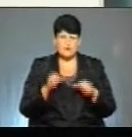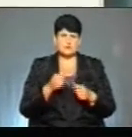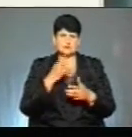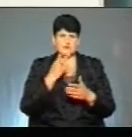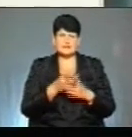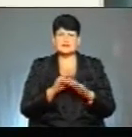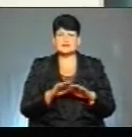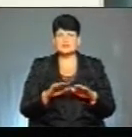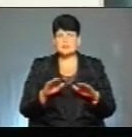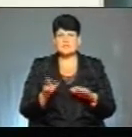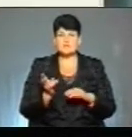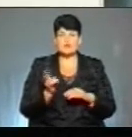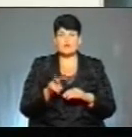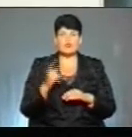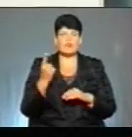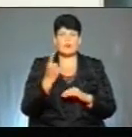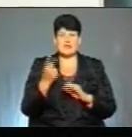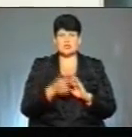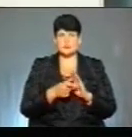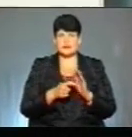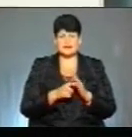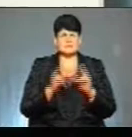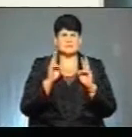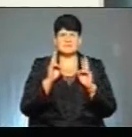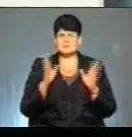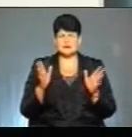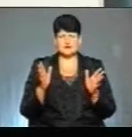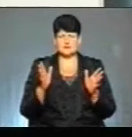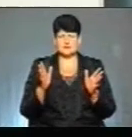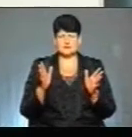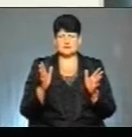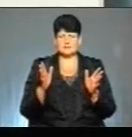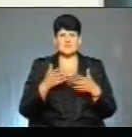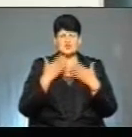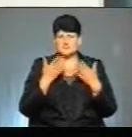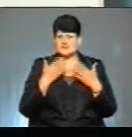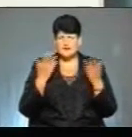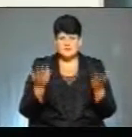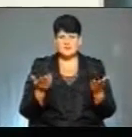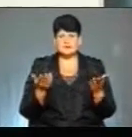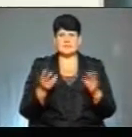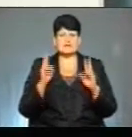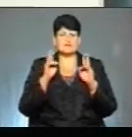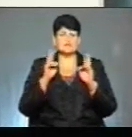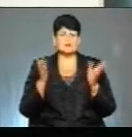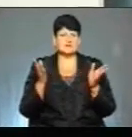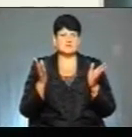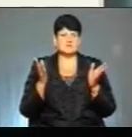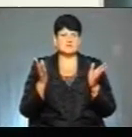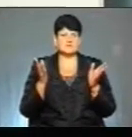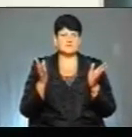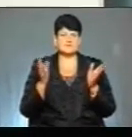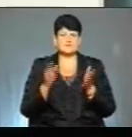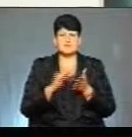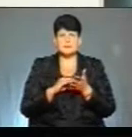спостерігати учнів, які приходять до першого класу, не знаючи, не вміючи читати, не вміючи